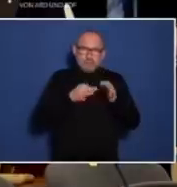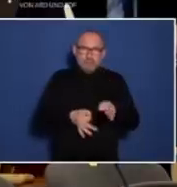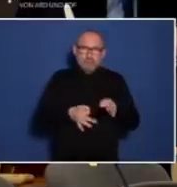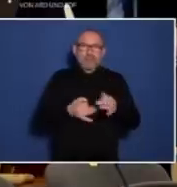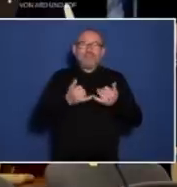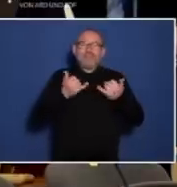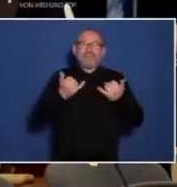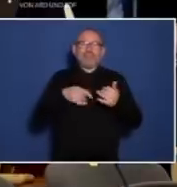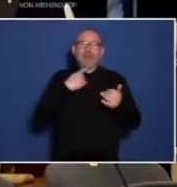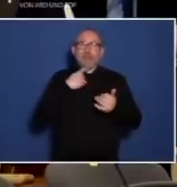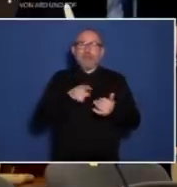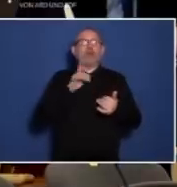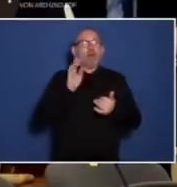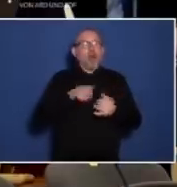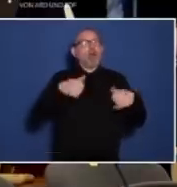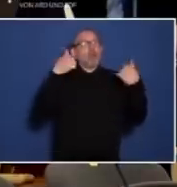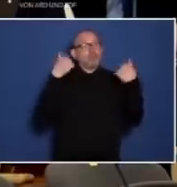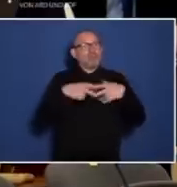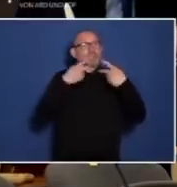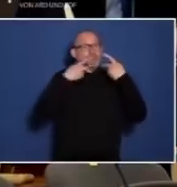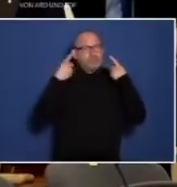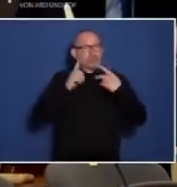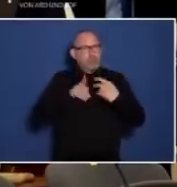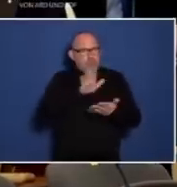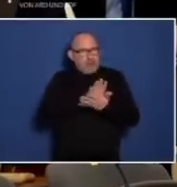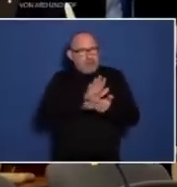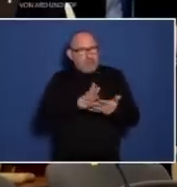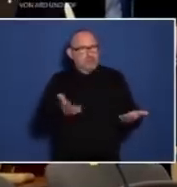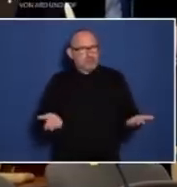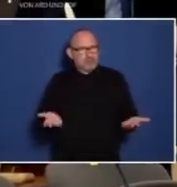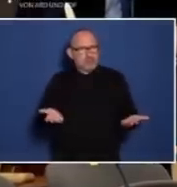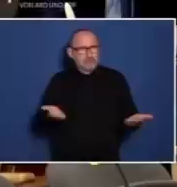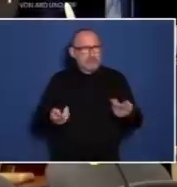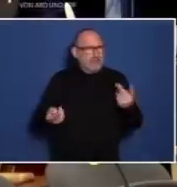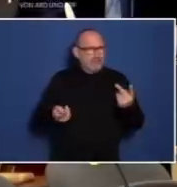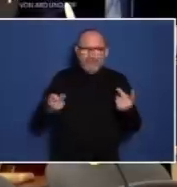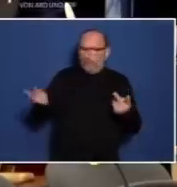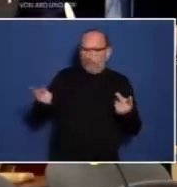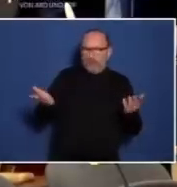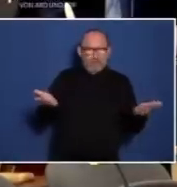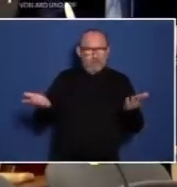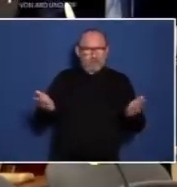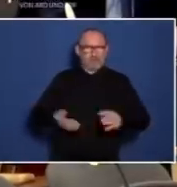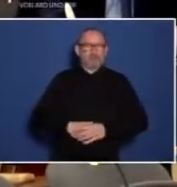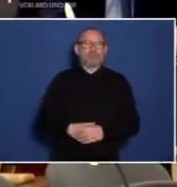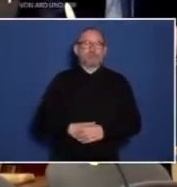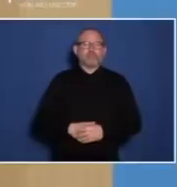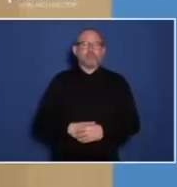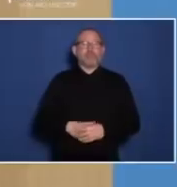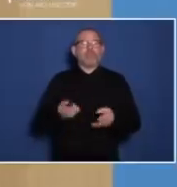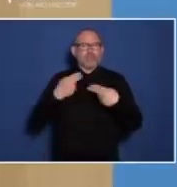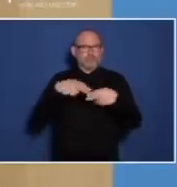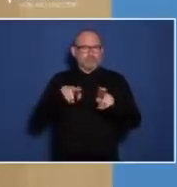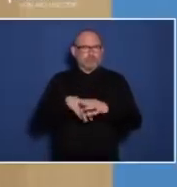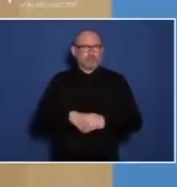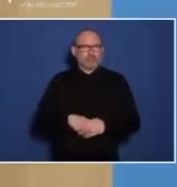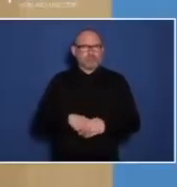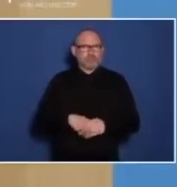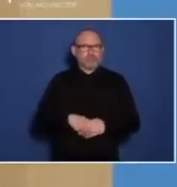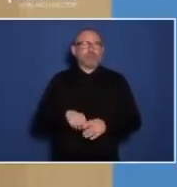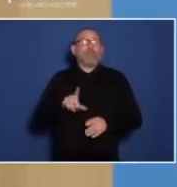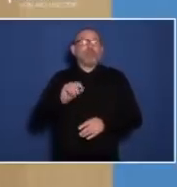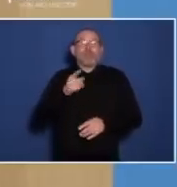rechtfertigbar, dass man eben diese Pflicht noch bestehen lässt? Also entweder oder in meinen Augen. Sollte das Risiko